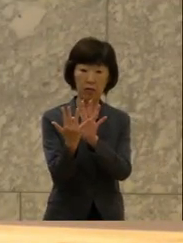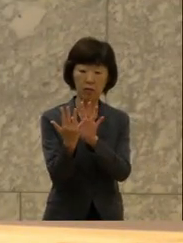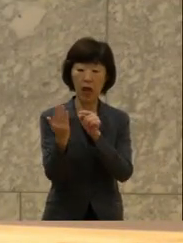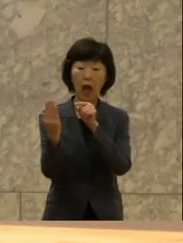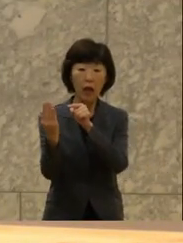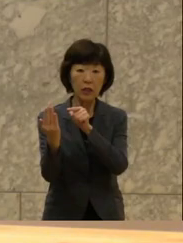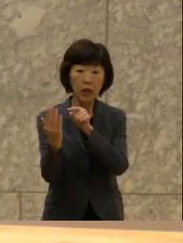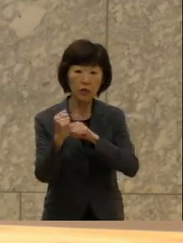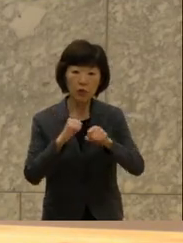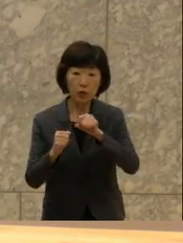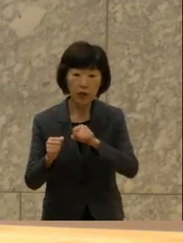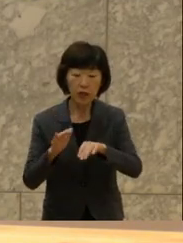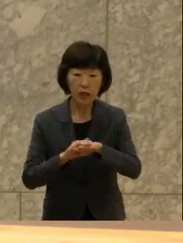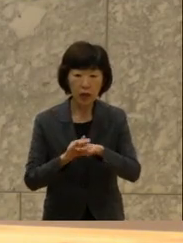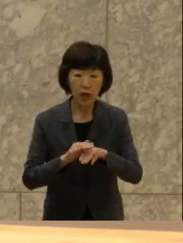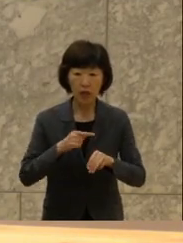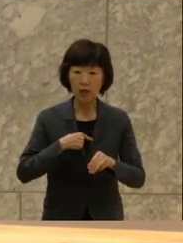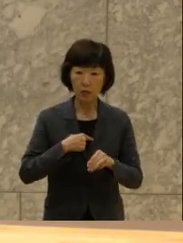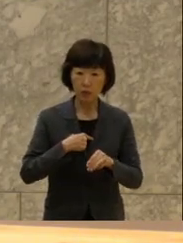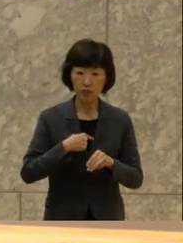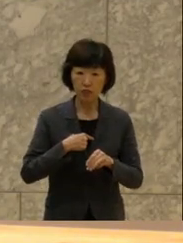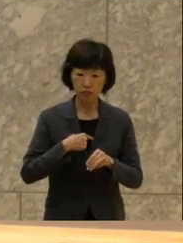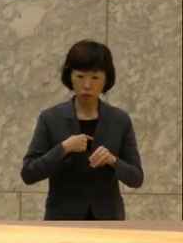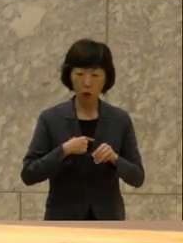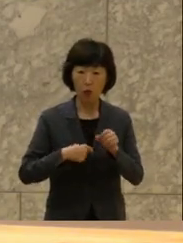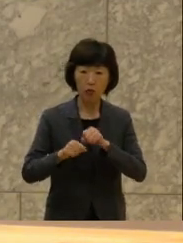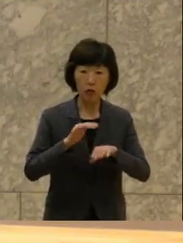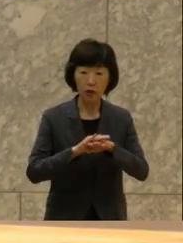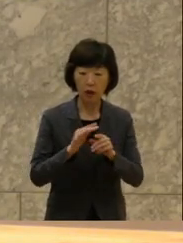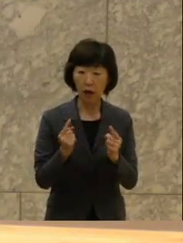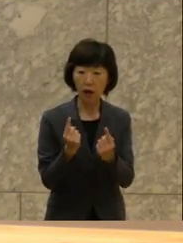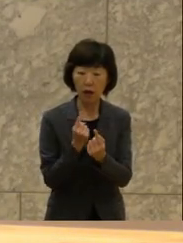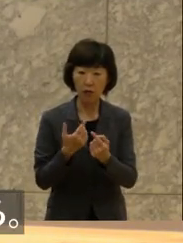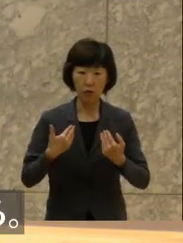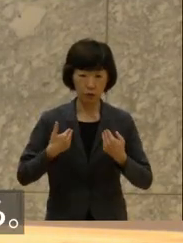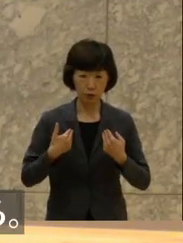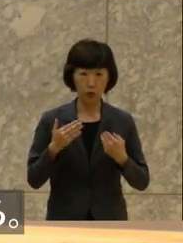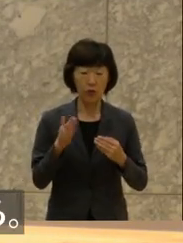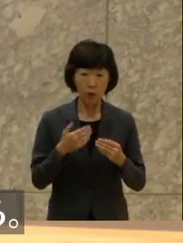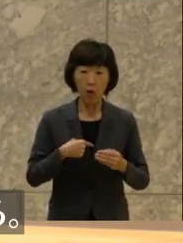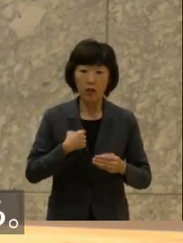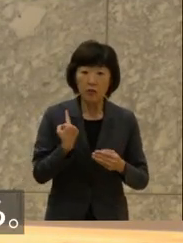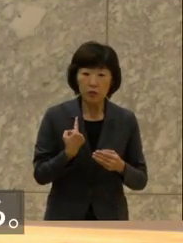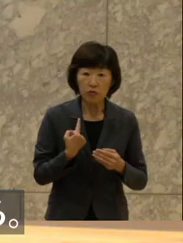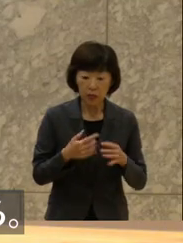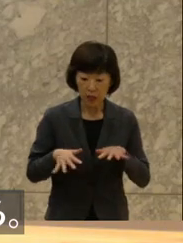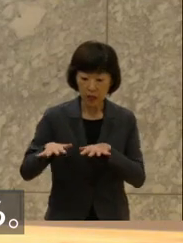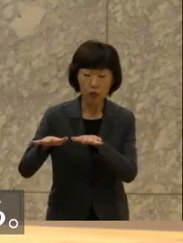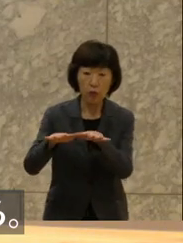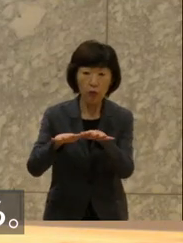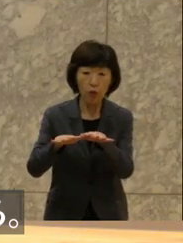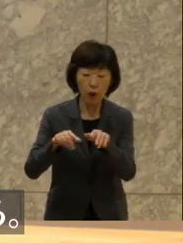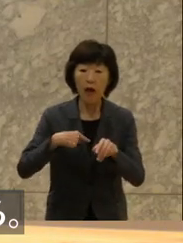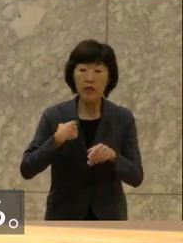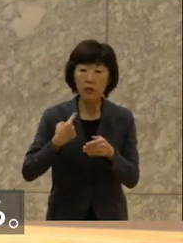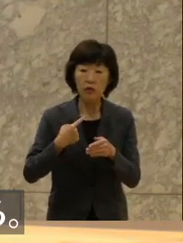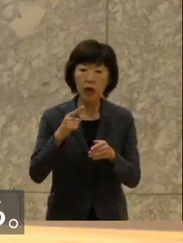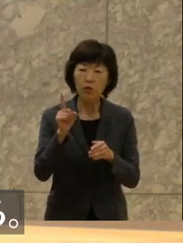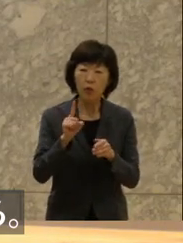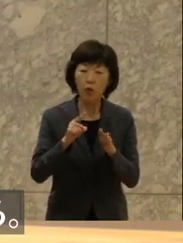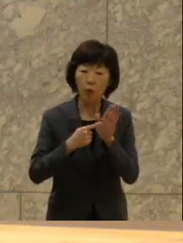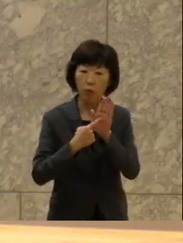どう動くかによって自分の評価というのを変えなきゃいけない時があるんですねところは陸上競技の場合はですね自分がどれだけのパフォーマンスを従っていうのが